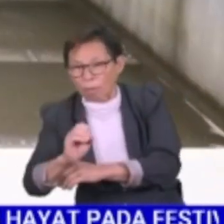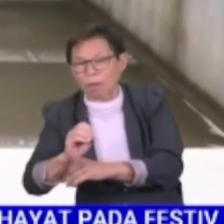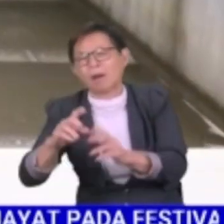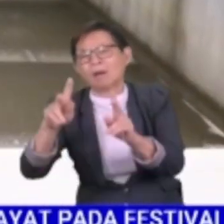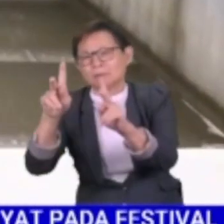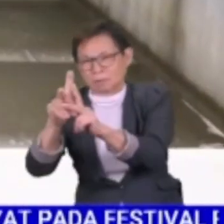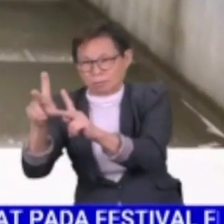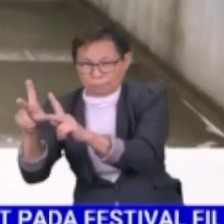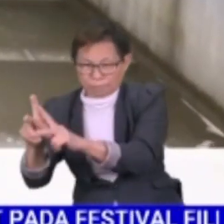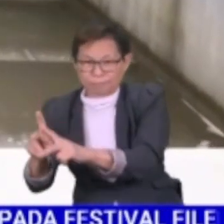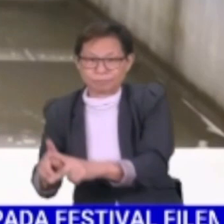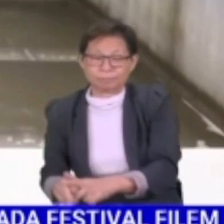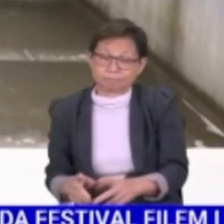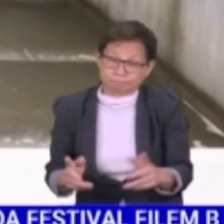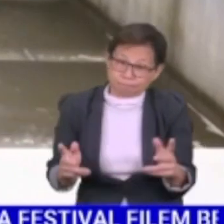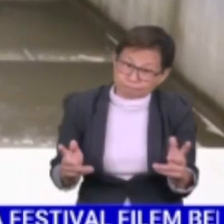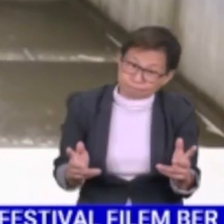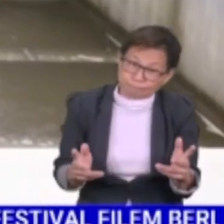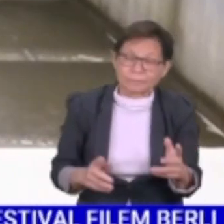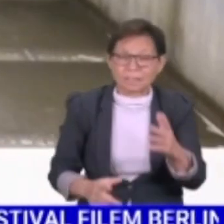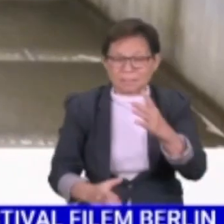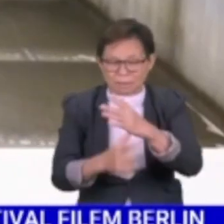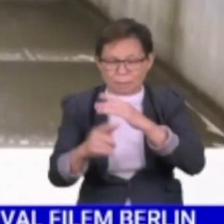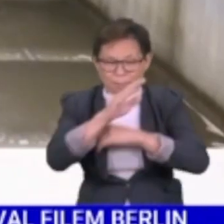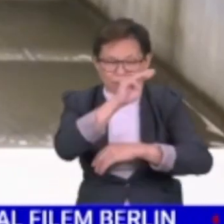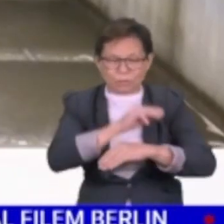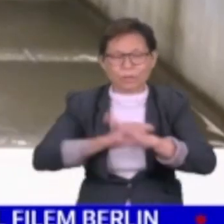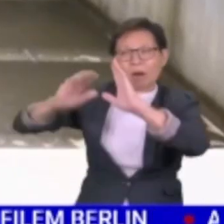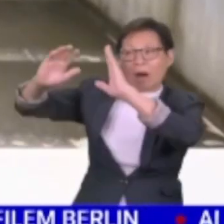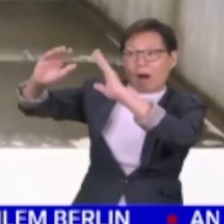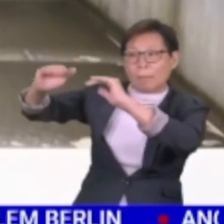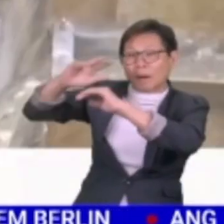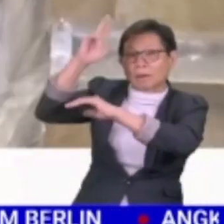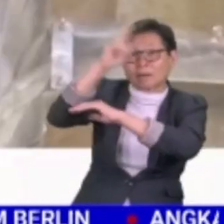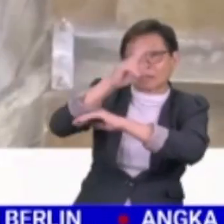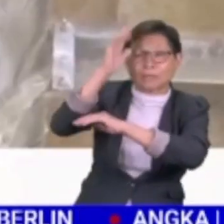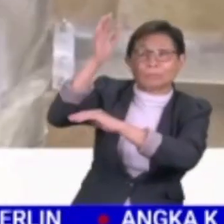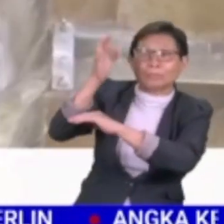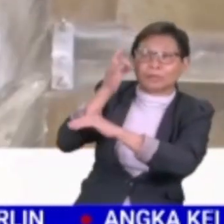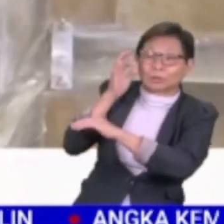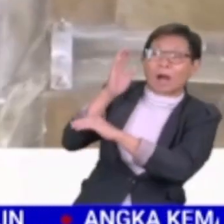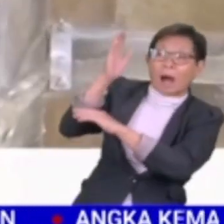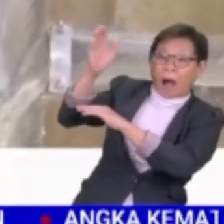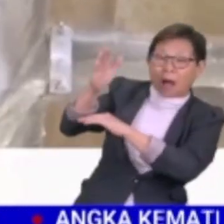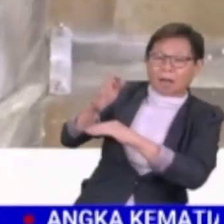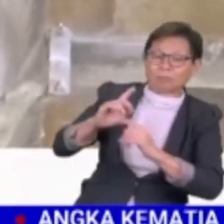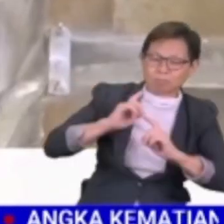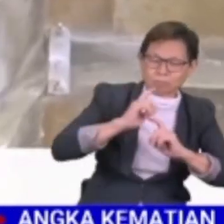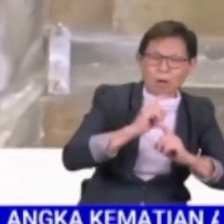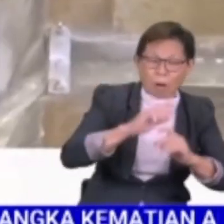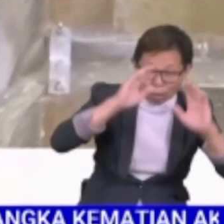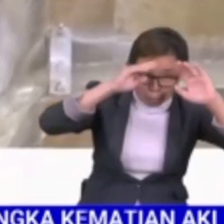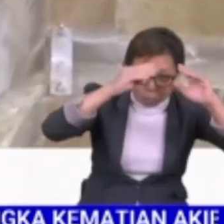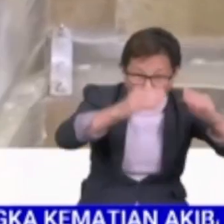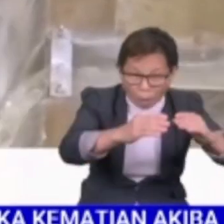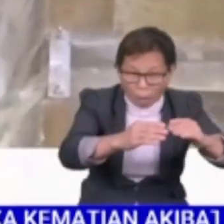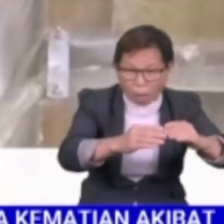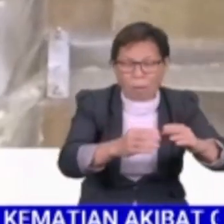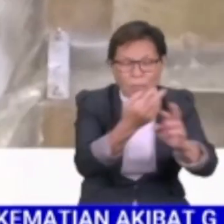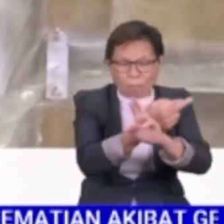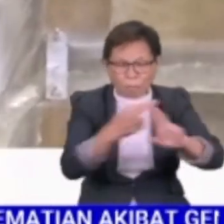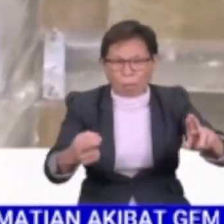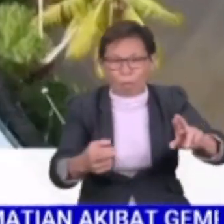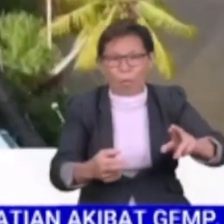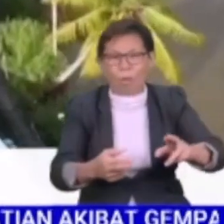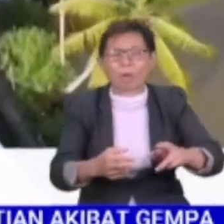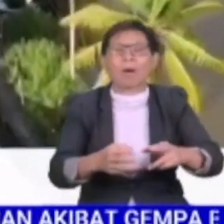di luar Bandar oleh yang demikian timbalan menteri itu berharap kerajaan akan memberi penekanan terhadap